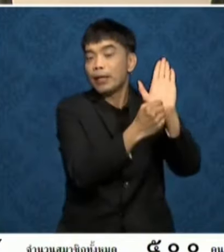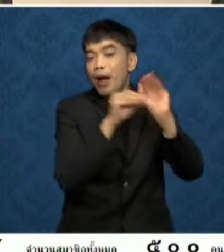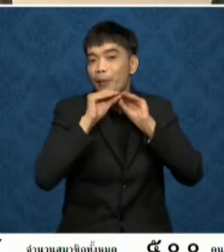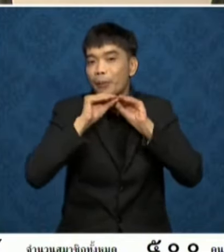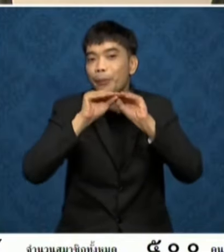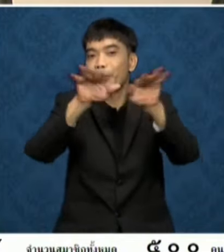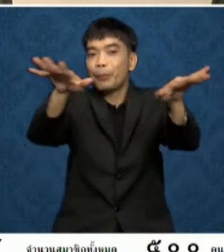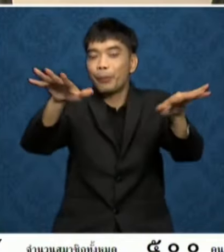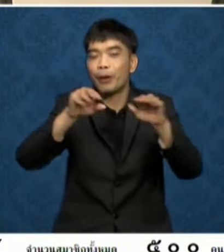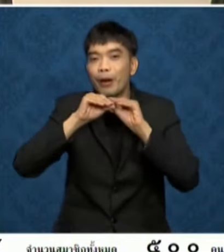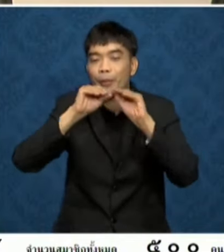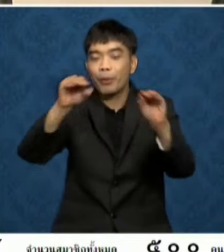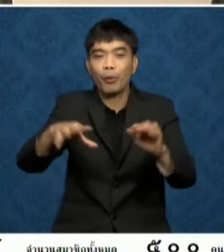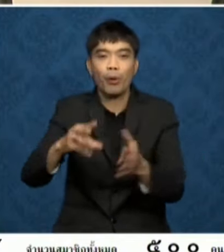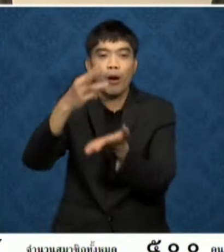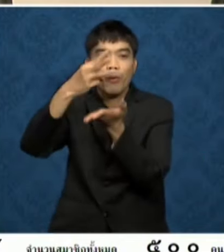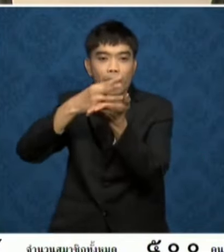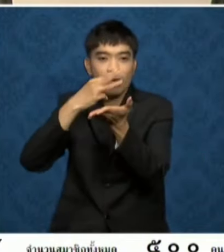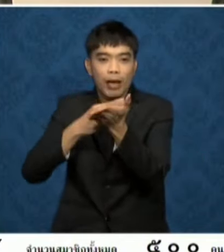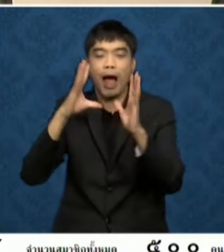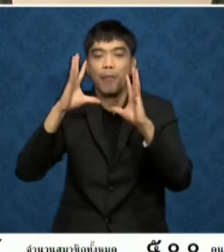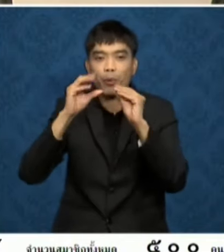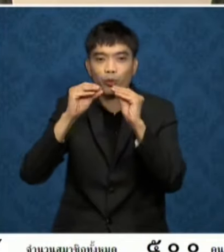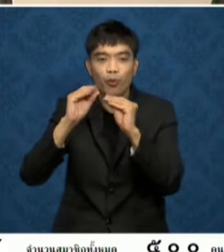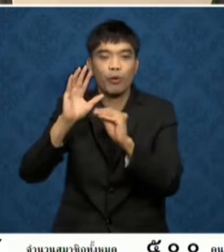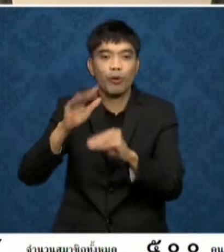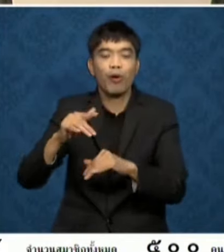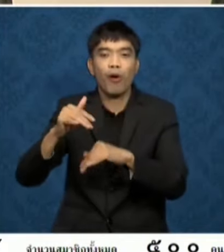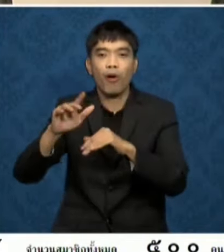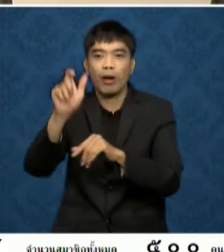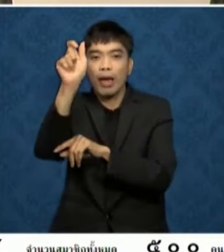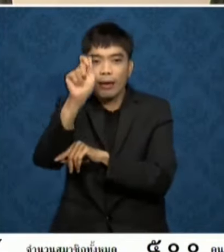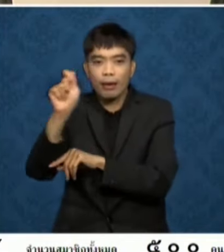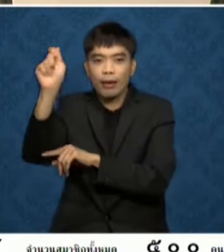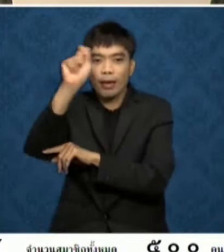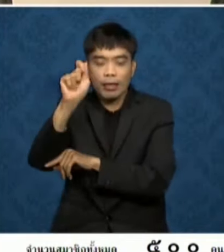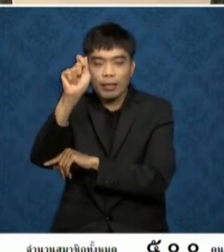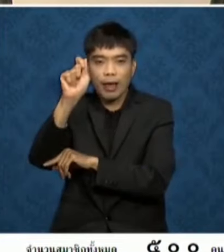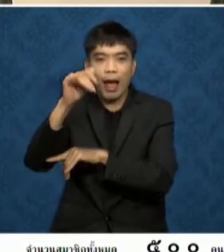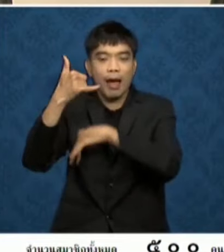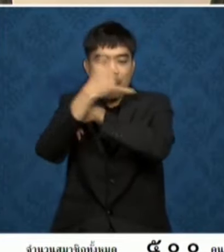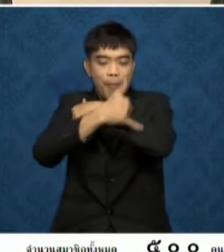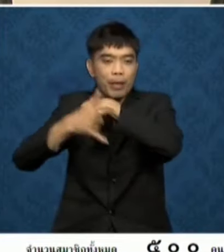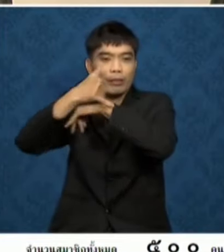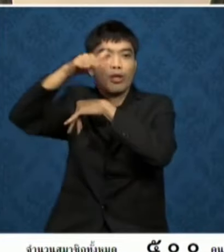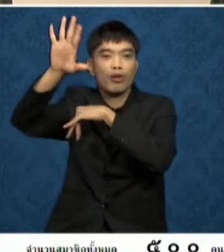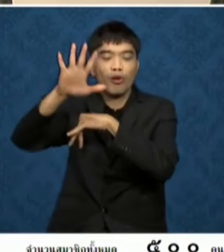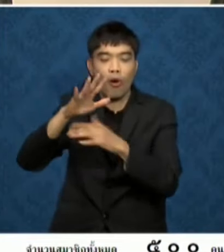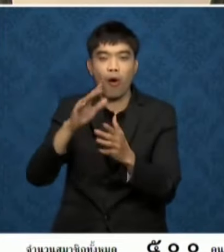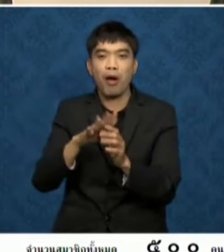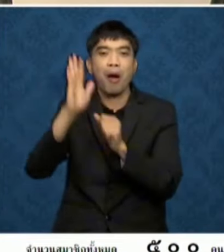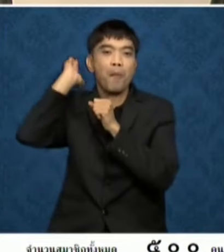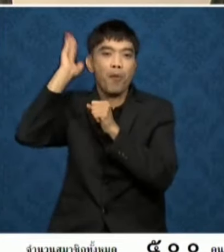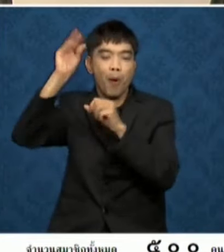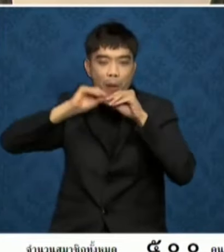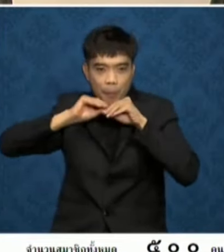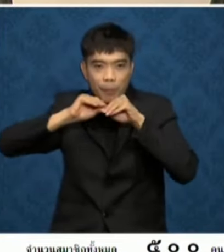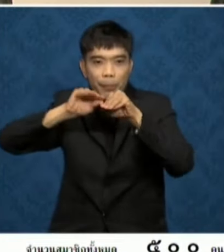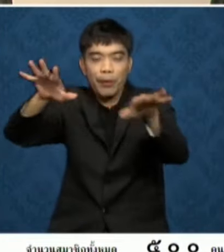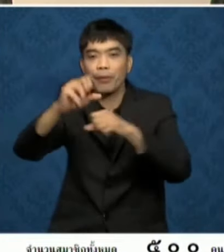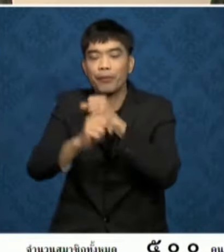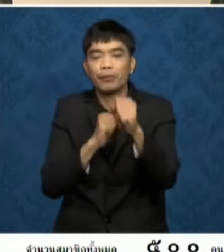เวทีสัมมนาวิชาการนานาชาติหรือ Southeast Asia Trade and Development Forum 2024น